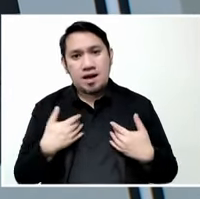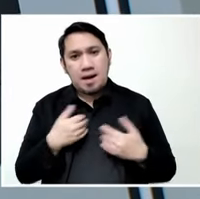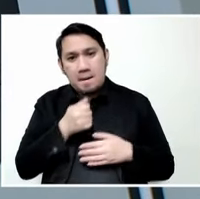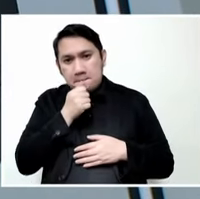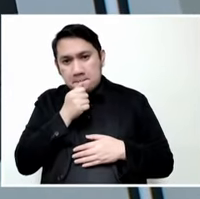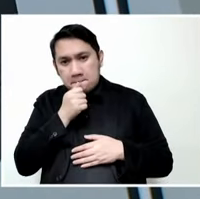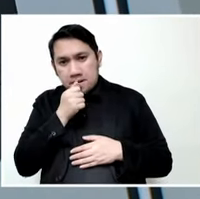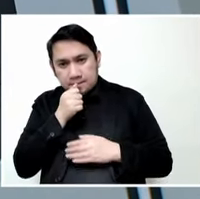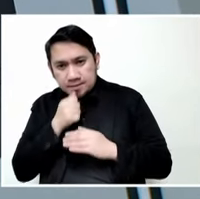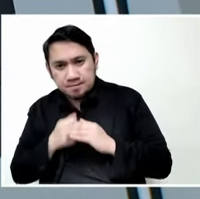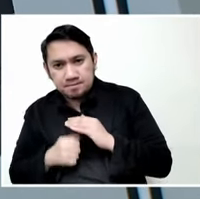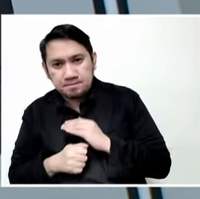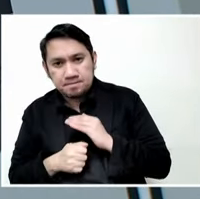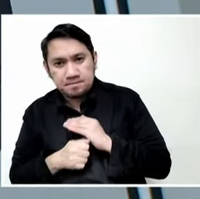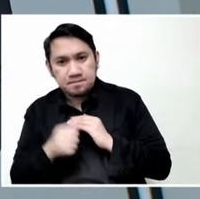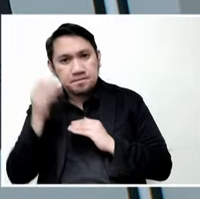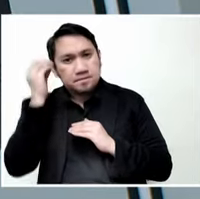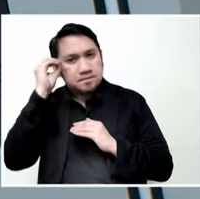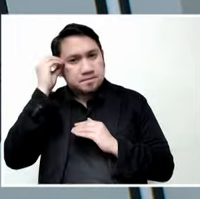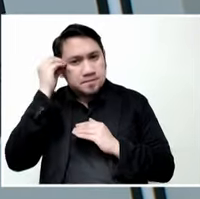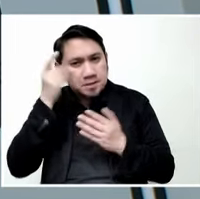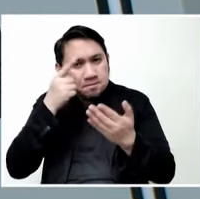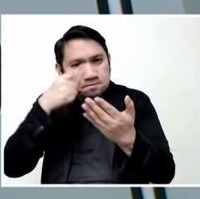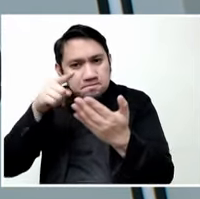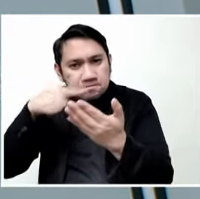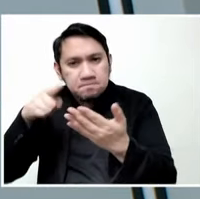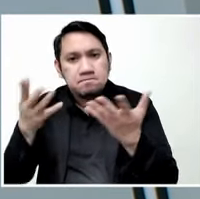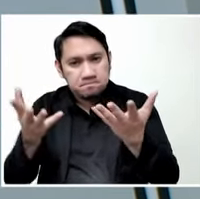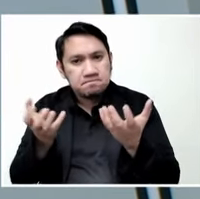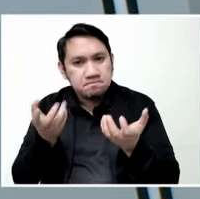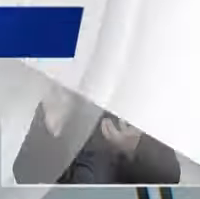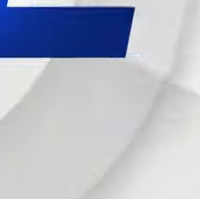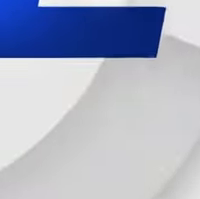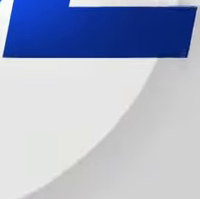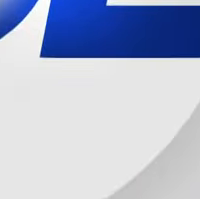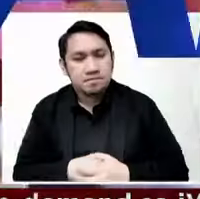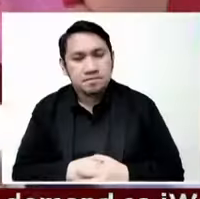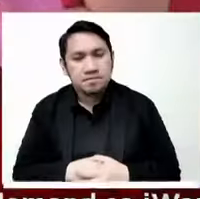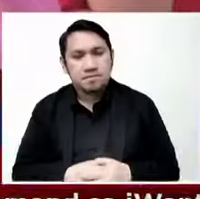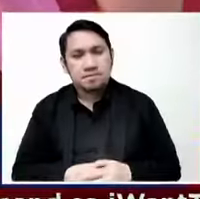ito. Nagpapatrol, Jarvis Manahan.